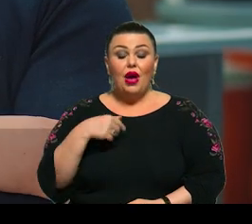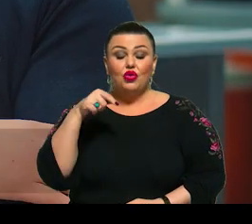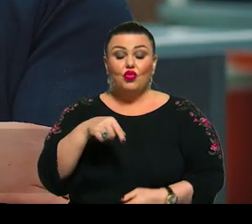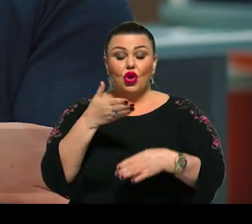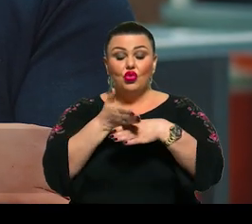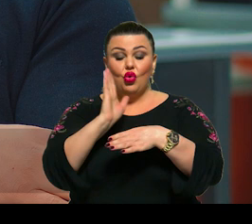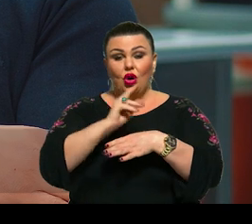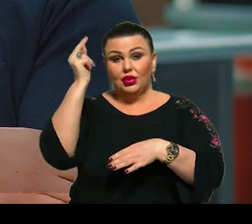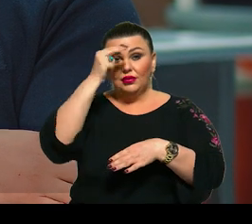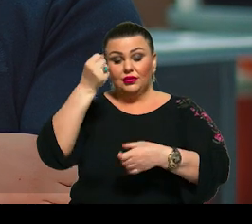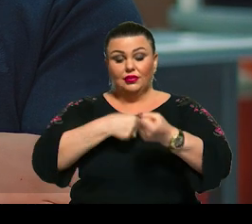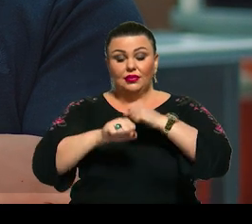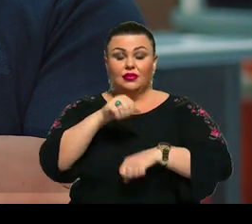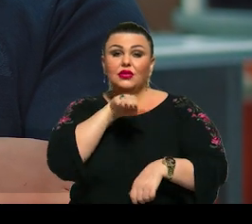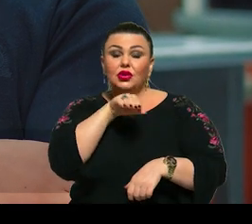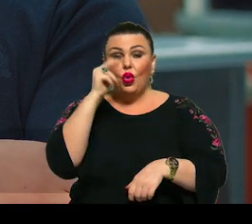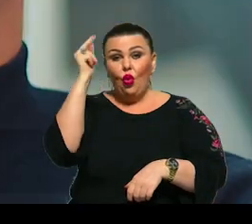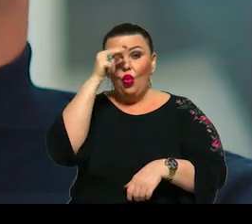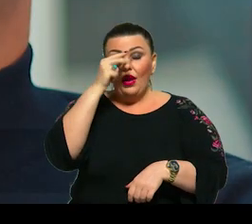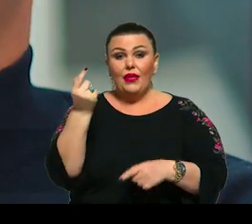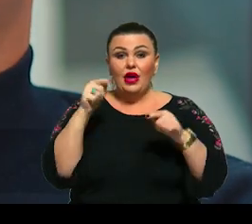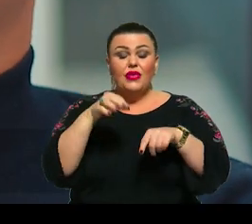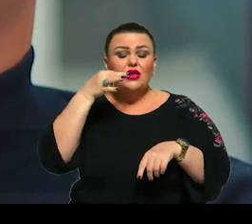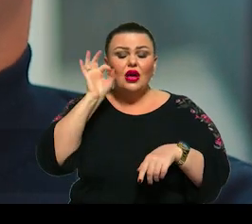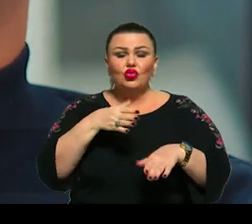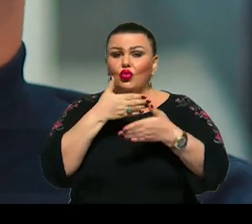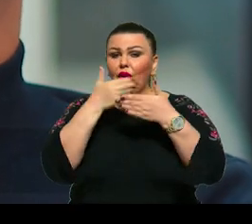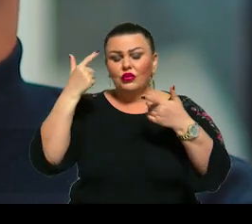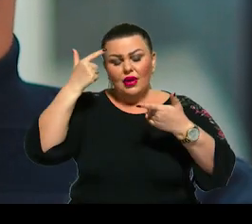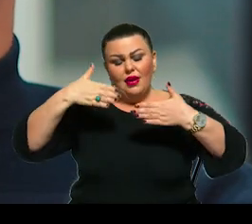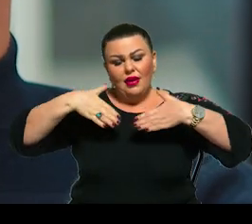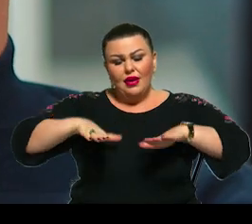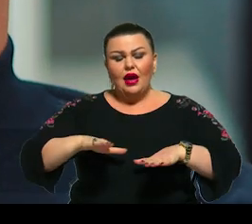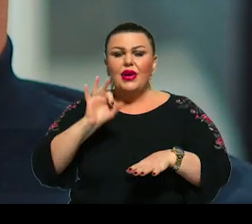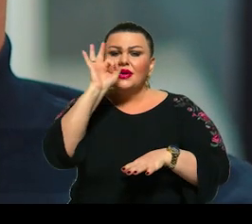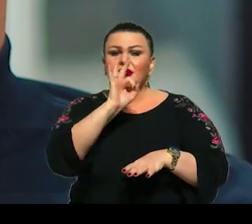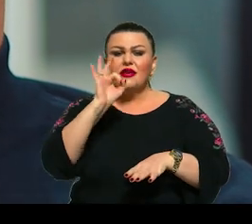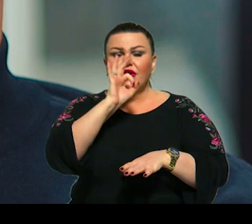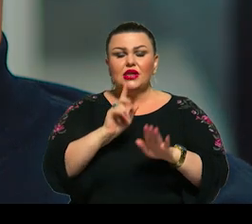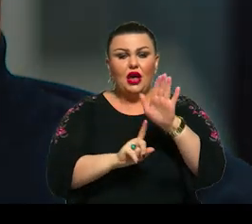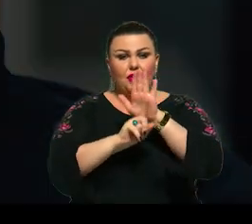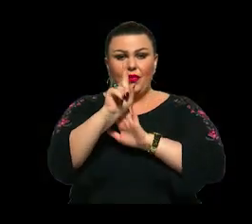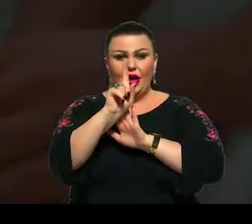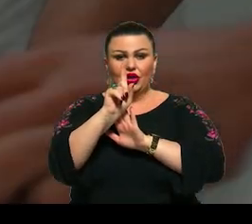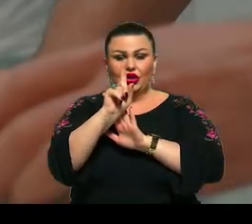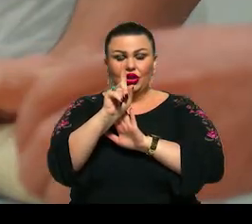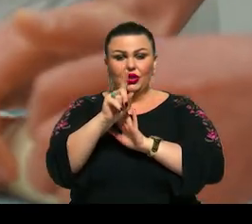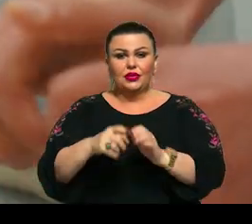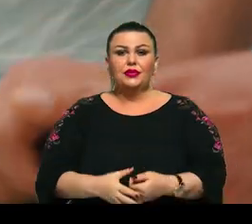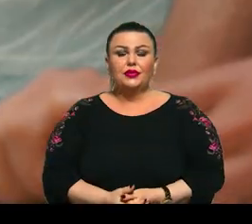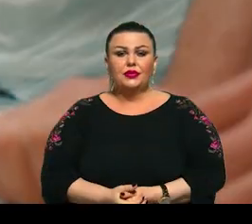Mən bura çörəkçi peşəsində yiyələnmək üçün gəlmişəm. Təcrübəm yox idi. Qərar verdim ki, tam sıfırdan başlayayım.